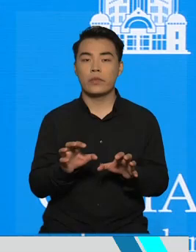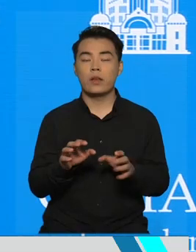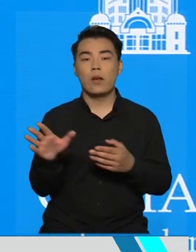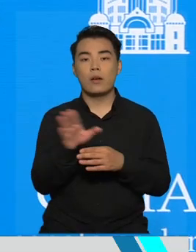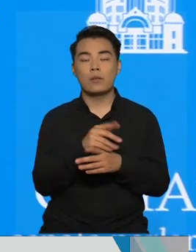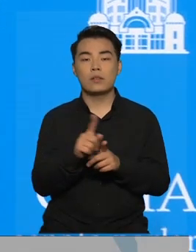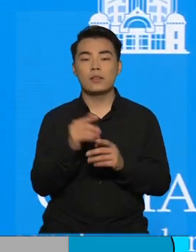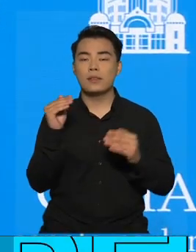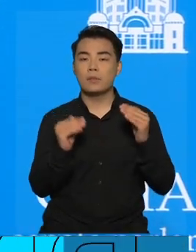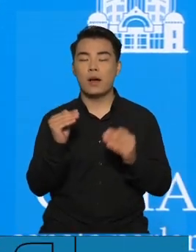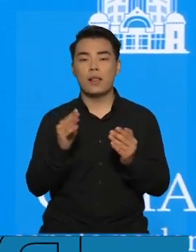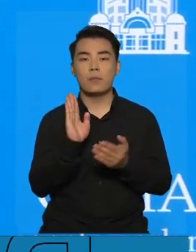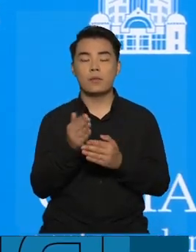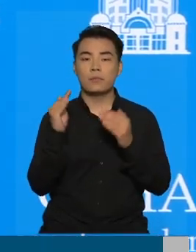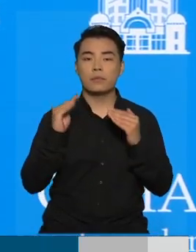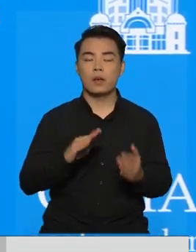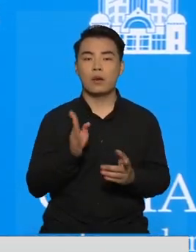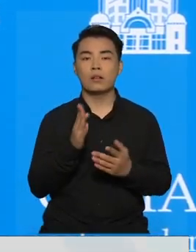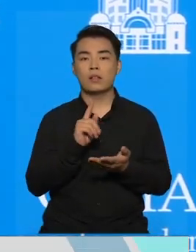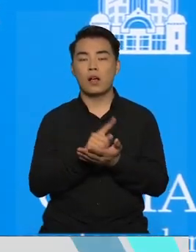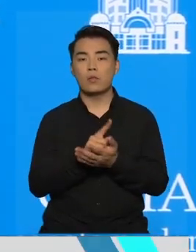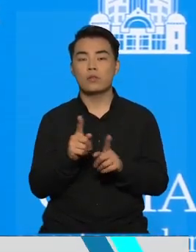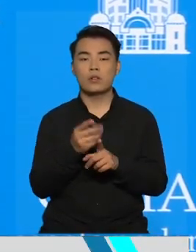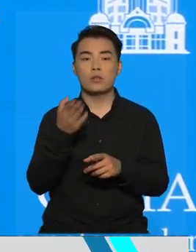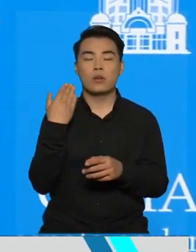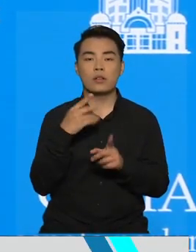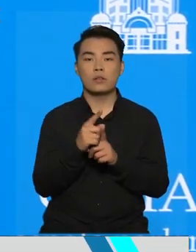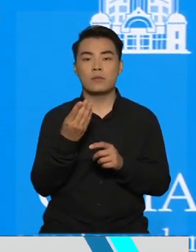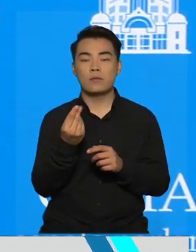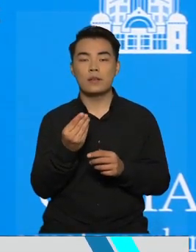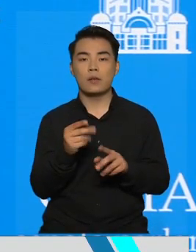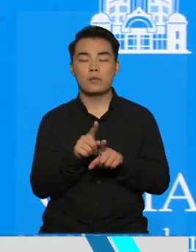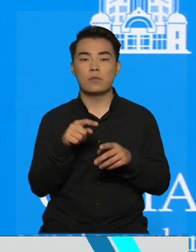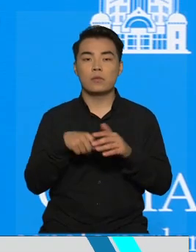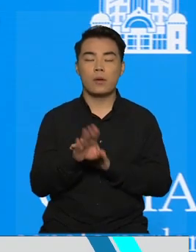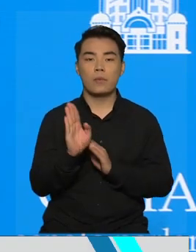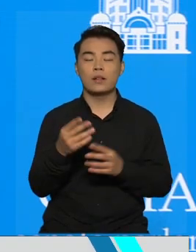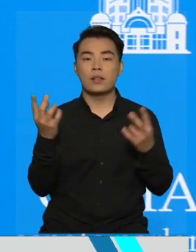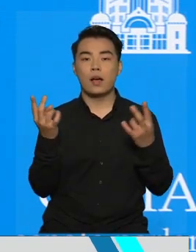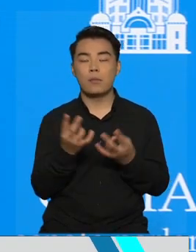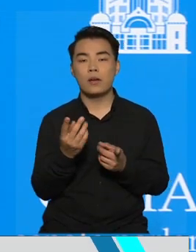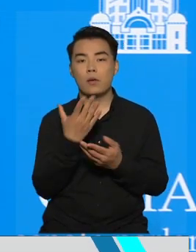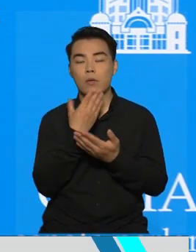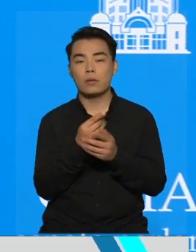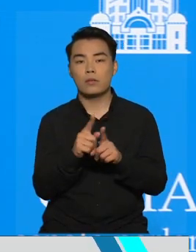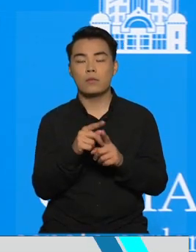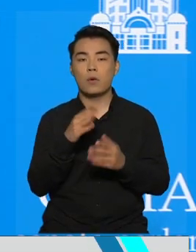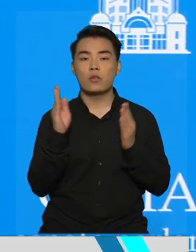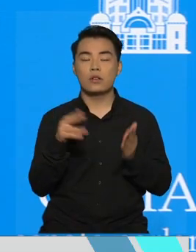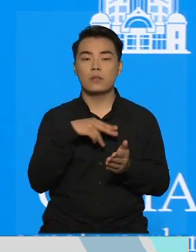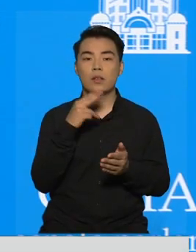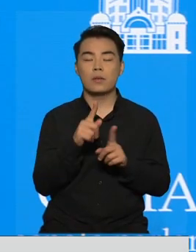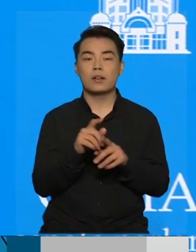Определен дисбаланс в предоставлении налоговых льгот финансовому сектору. Необходимо сделать акцент на